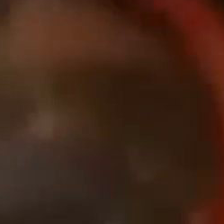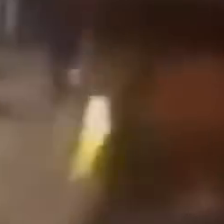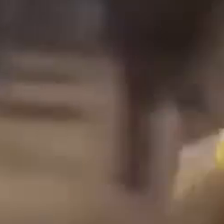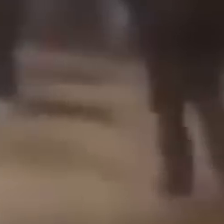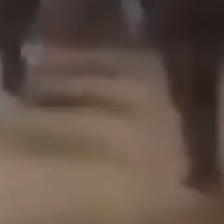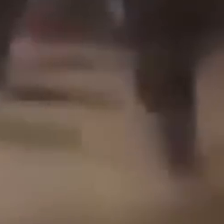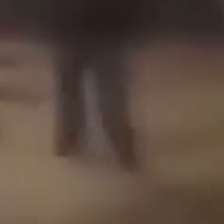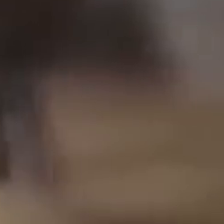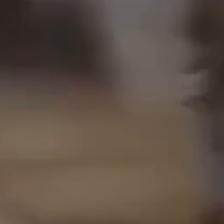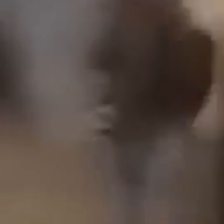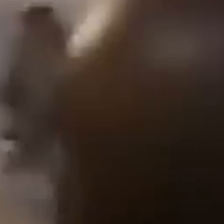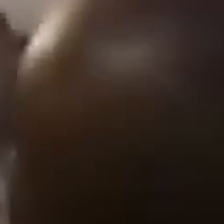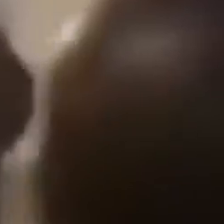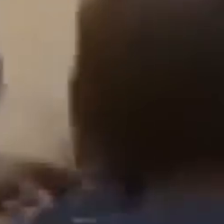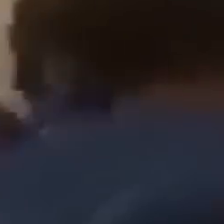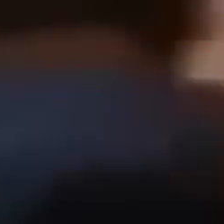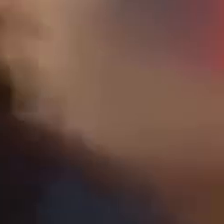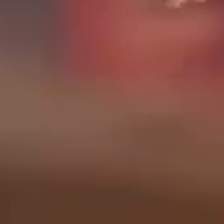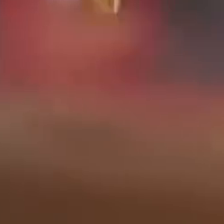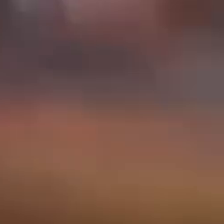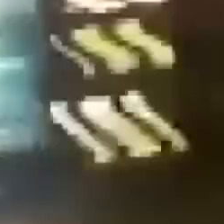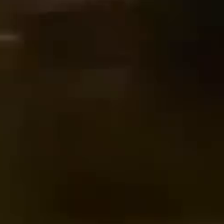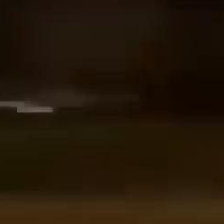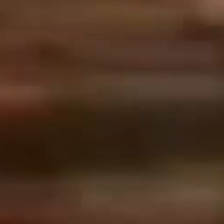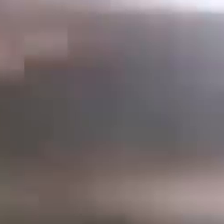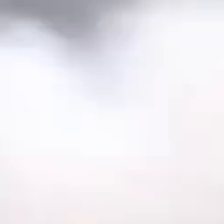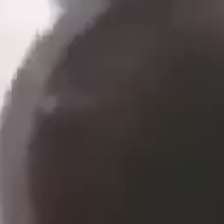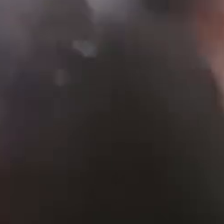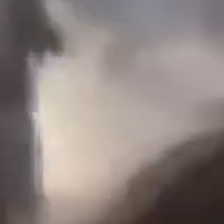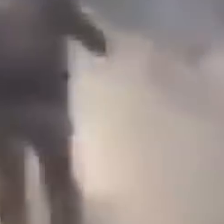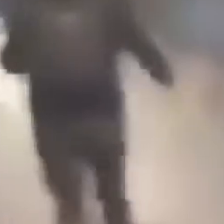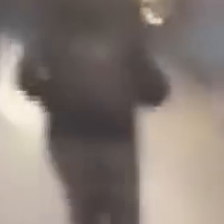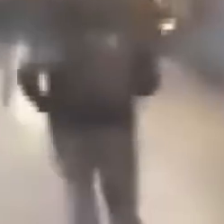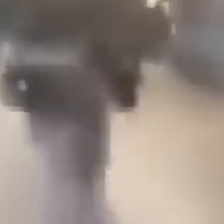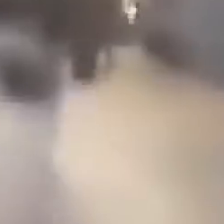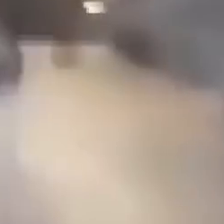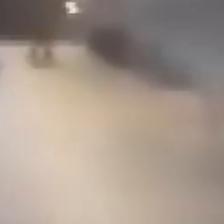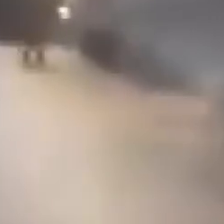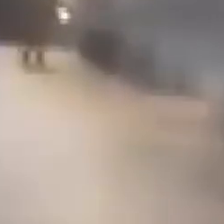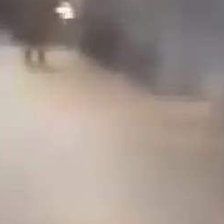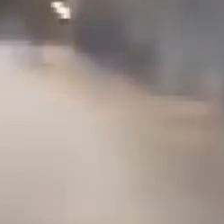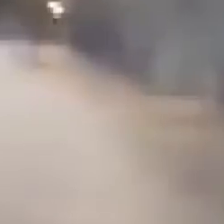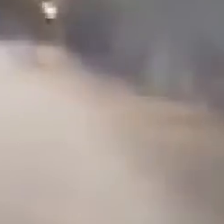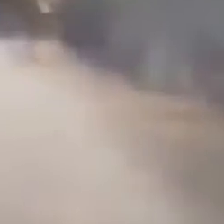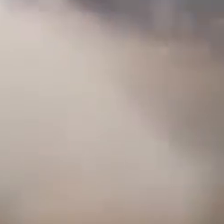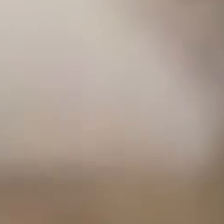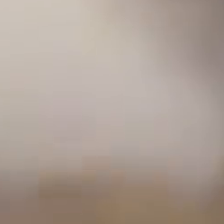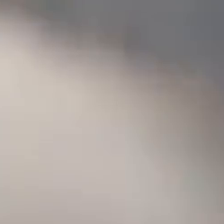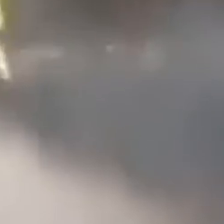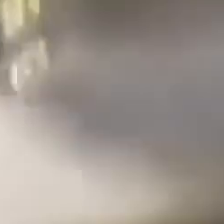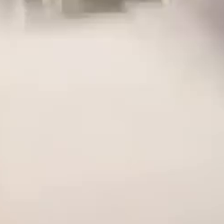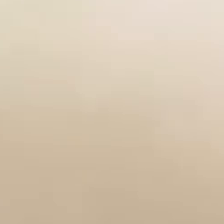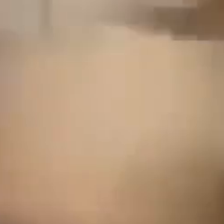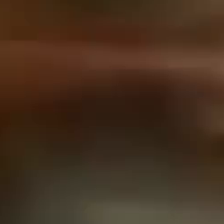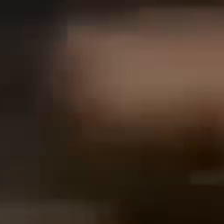Göstericiler polis şiddetine karşı yürüyüş düzenledi. Yürüyüş bitiminde bir grup protestocu çöp konteynerlerini ateşe verdi. Polise Molotov kokteyli